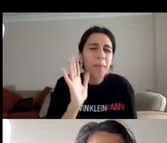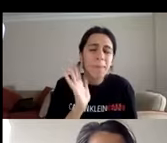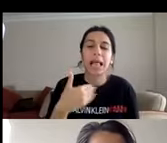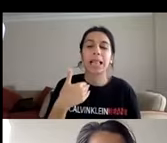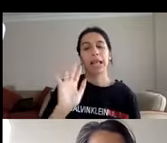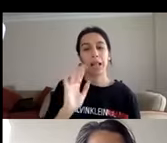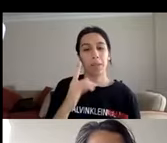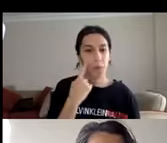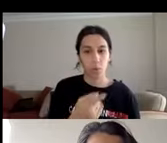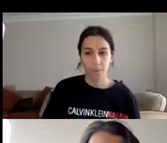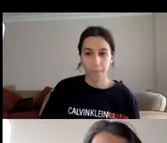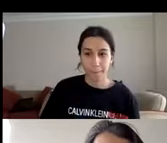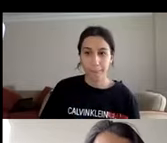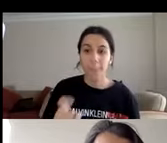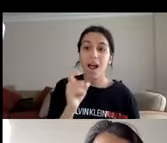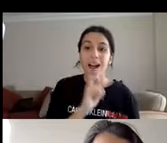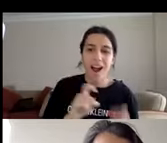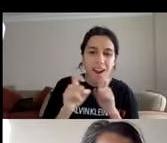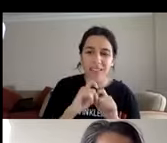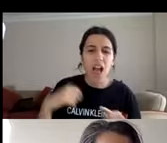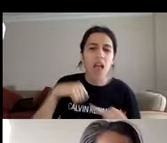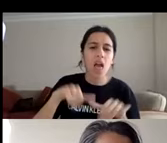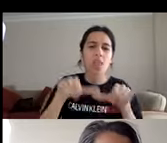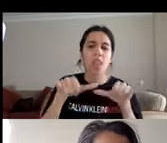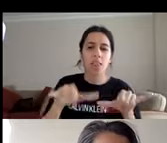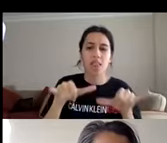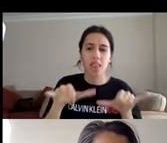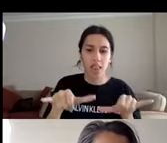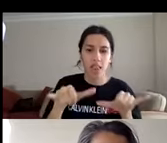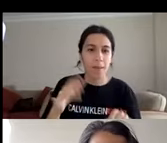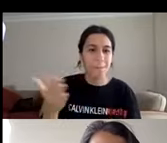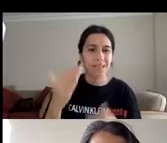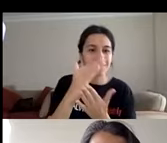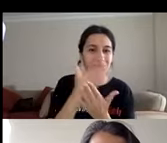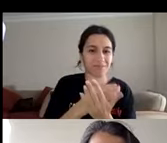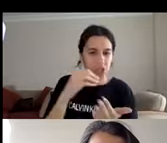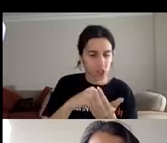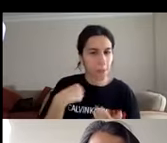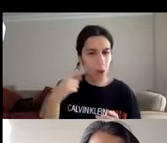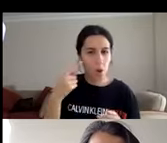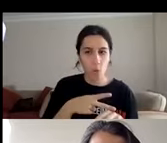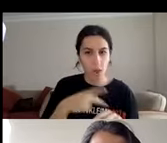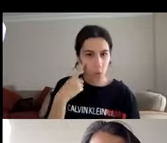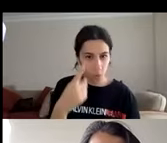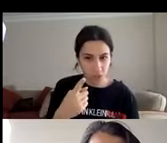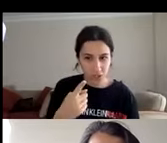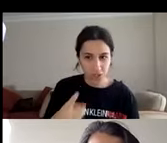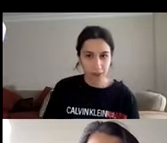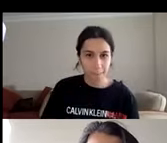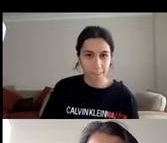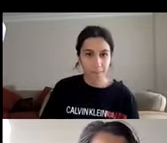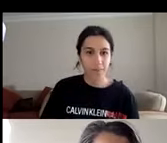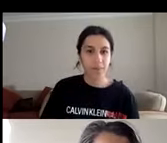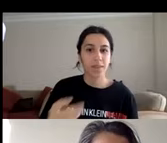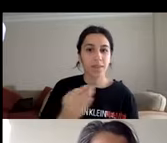baktığınızda. Hatalar da genelde tekrar ediyor. Yani işte metinde birazdan örneklerini göstereceğim. Sunulan metinler yeterince